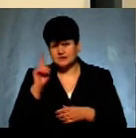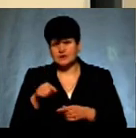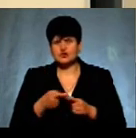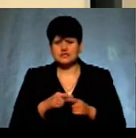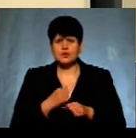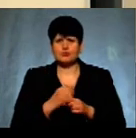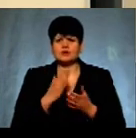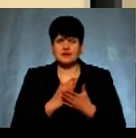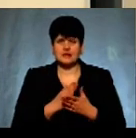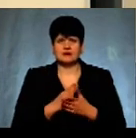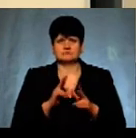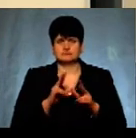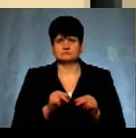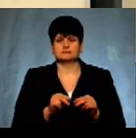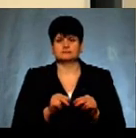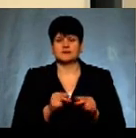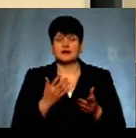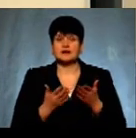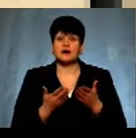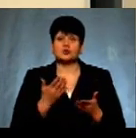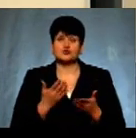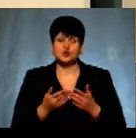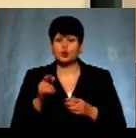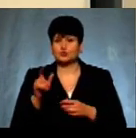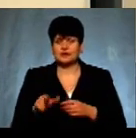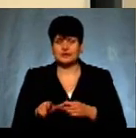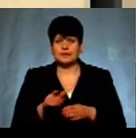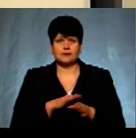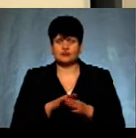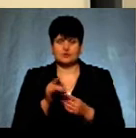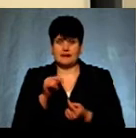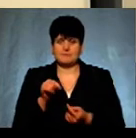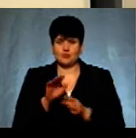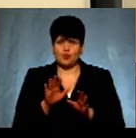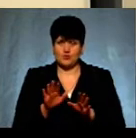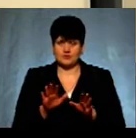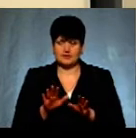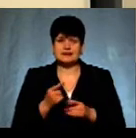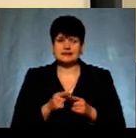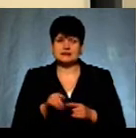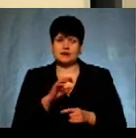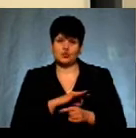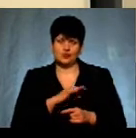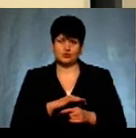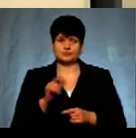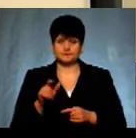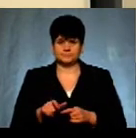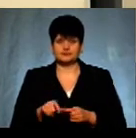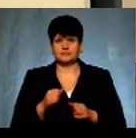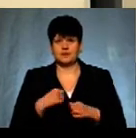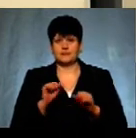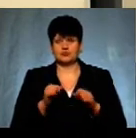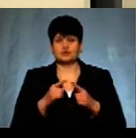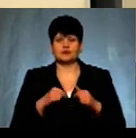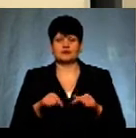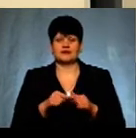є, що вона гарантована. Крім того, якщо людина не зовсім підходить, це корисно і для людини, і для роботодавця, ми можемо організувати